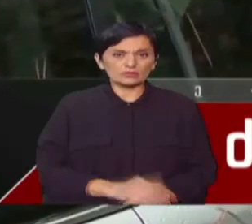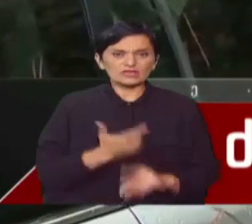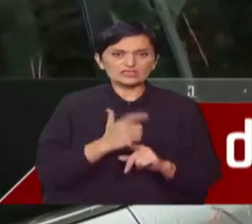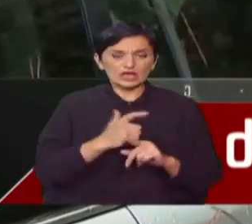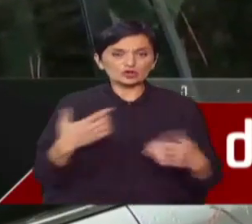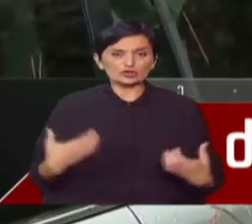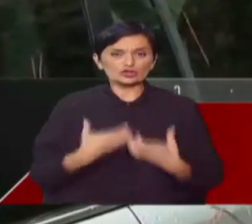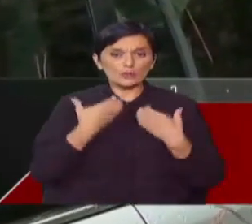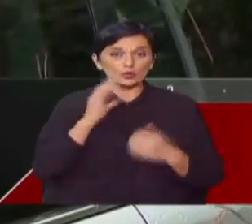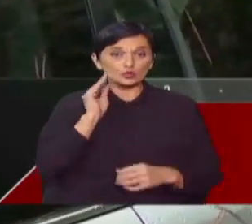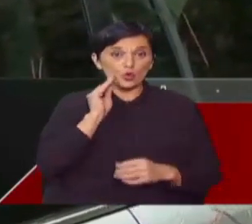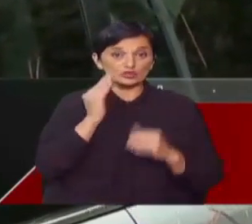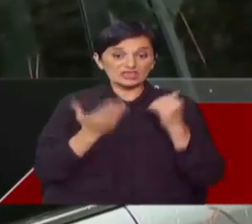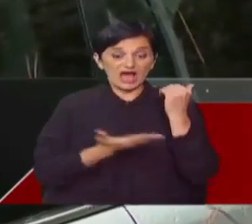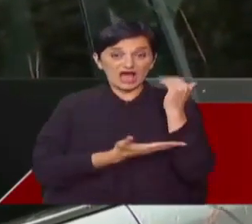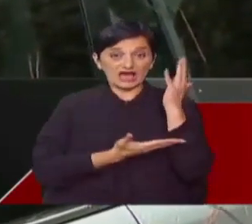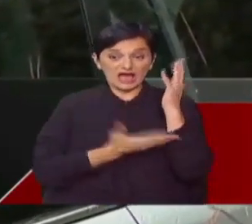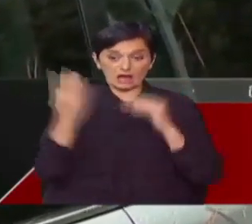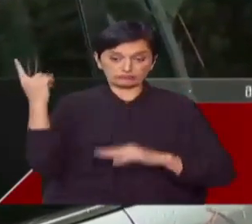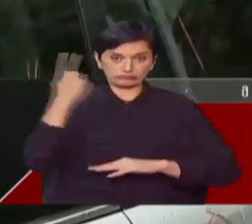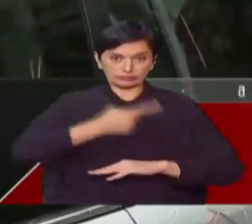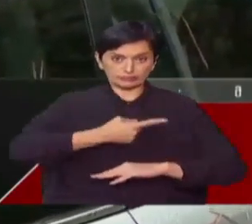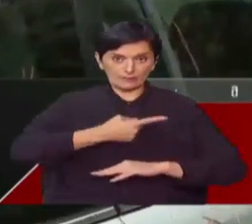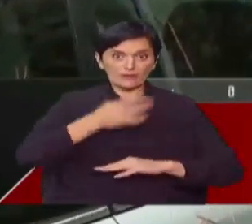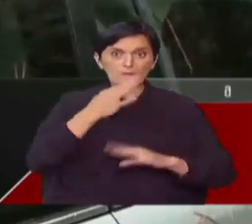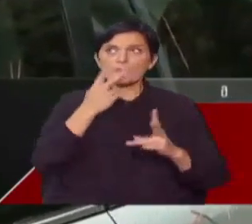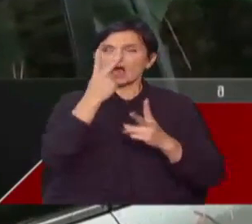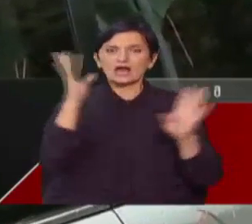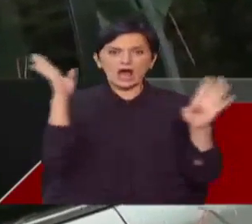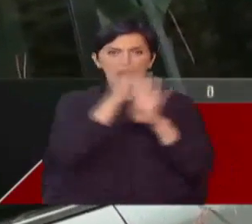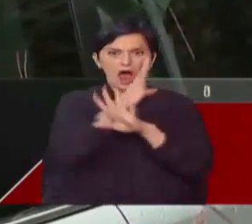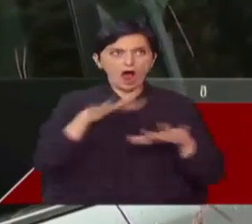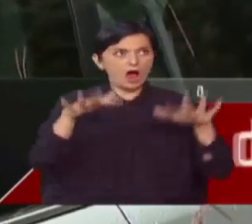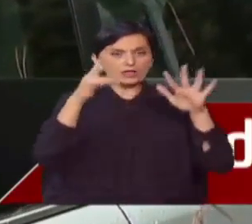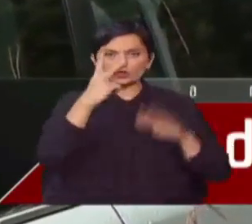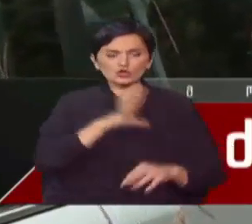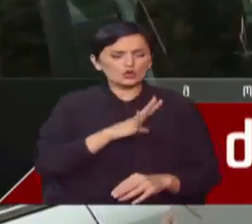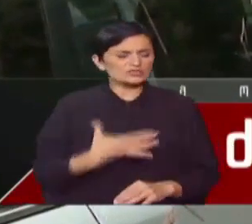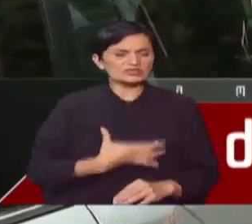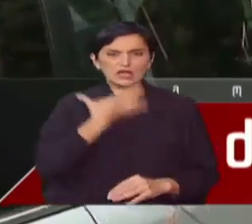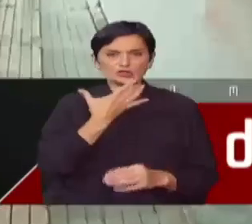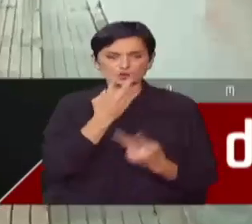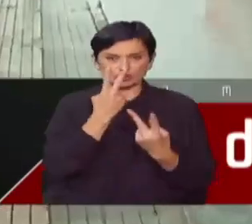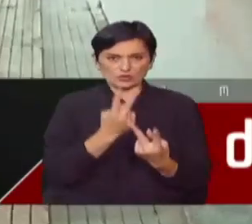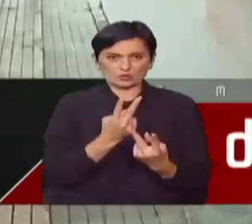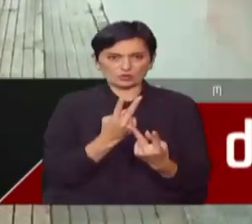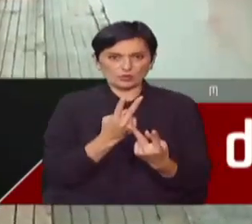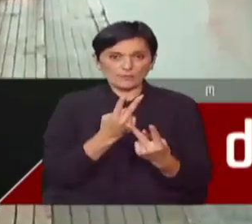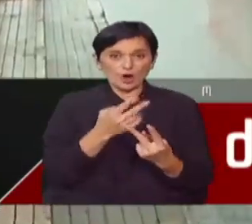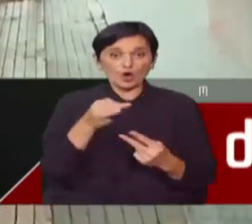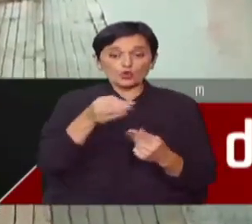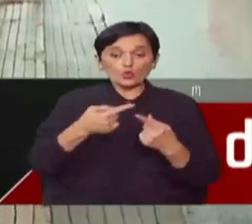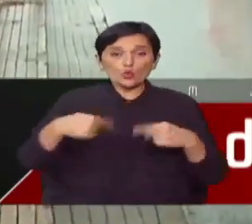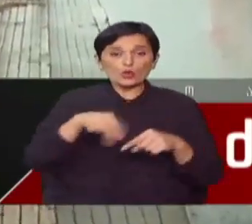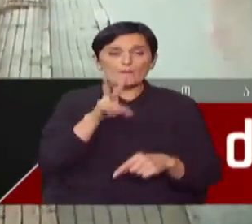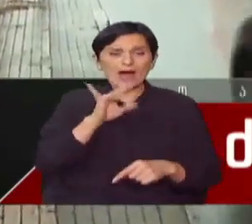Ძალიან შემეშინდა როცა ხედა ეს, შემდეგ მოვიხედე და ყველაფერი ჰაერში იყო, საშიში საყურებელი იყო. Კუნძულ